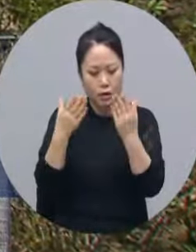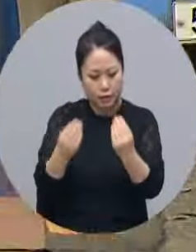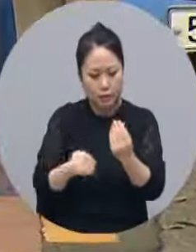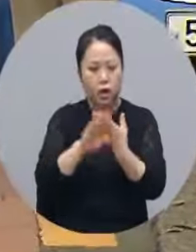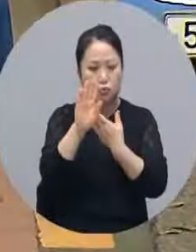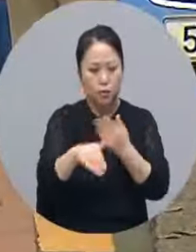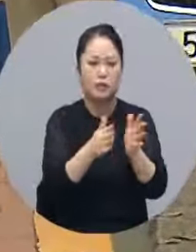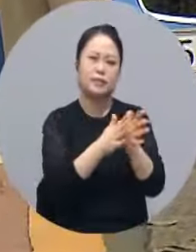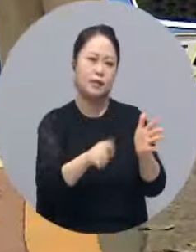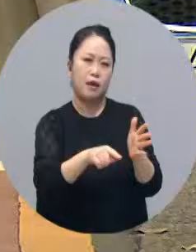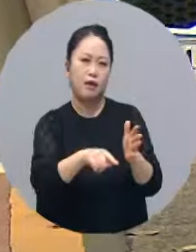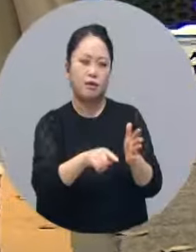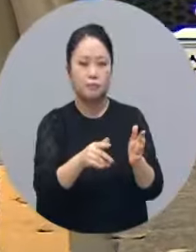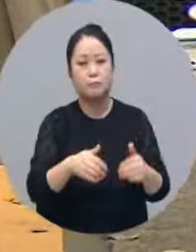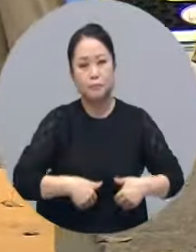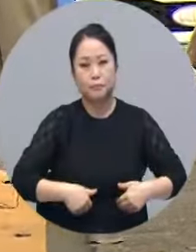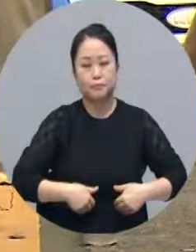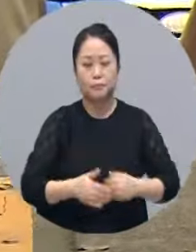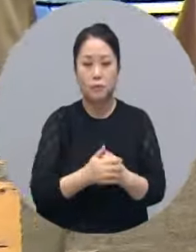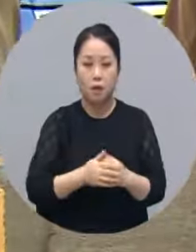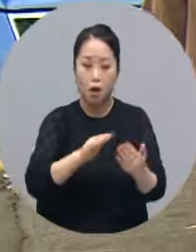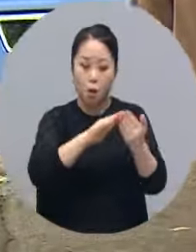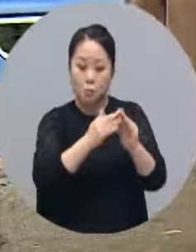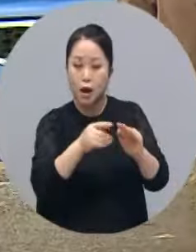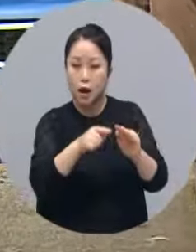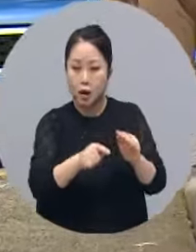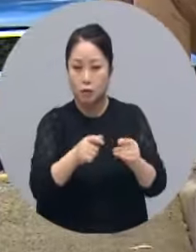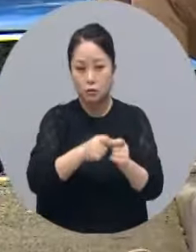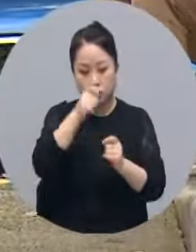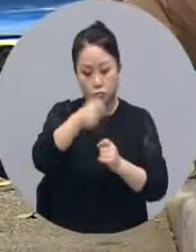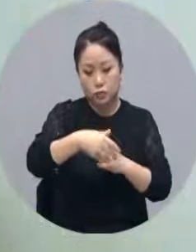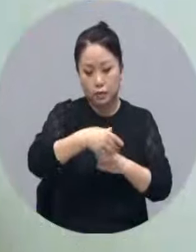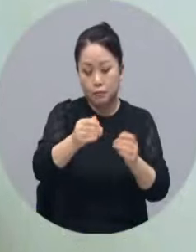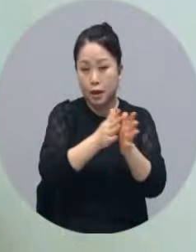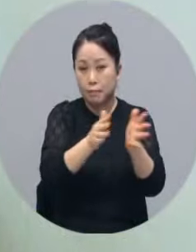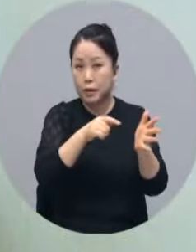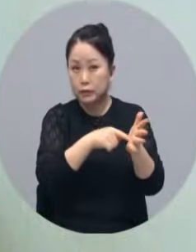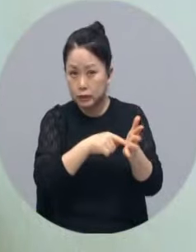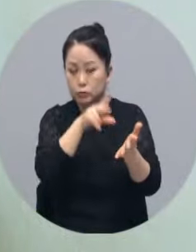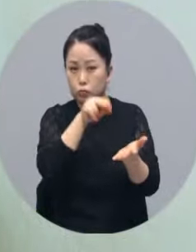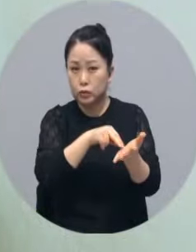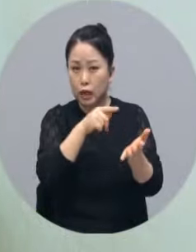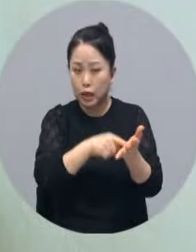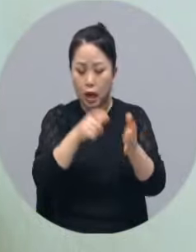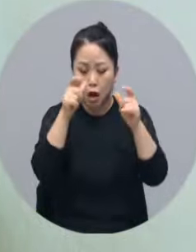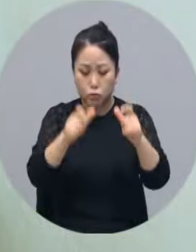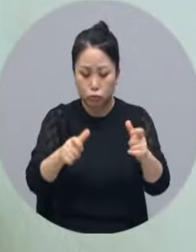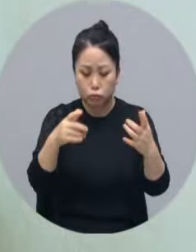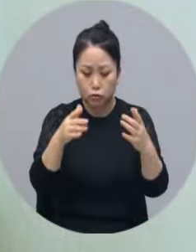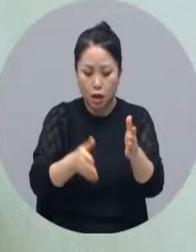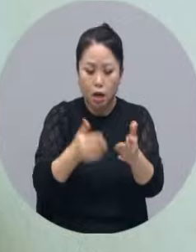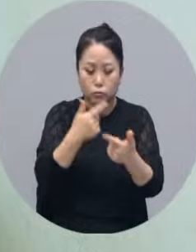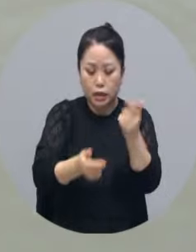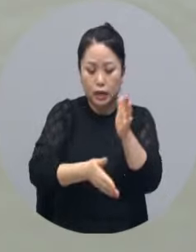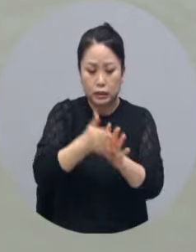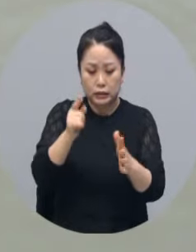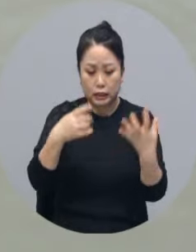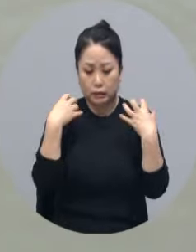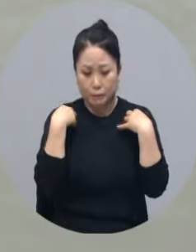필요하다. 노후화된 영구임대아파트 문제가 이젠 지자체 차원에서 해결하기 힘든 큰 사회적 부담이 된